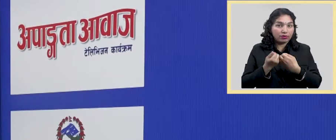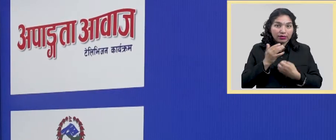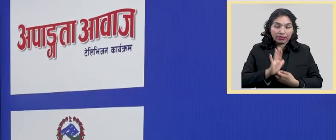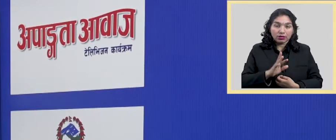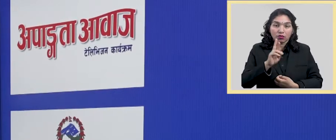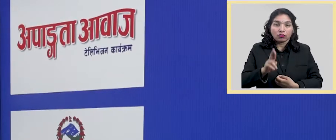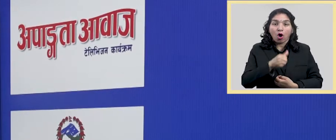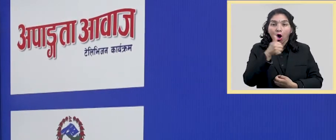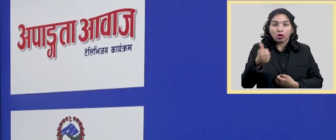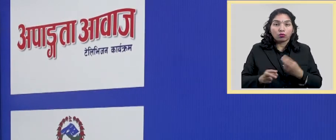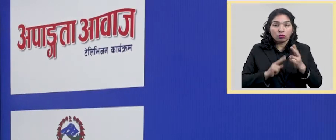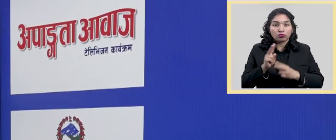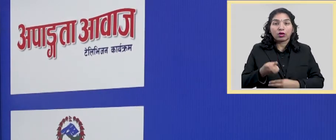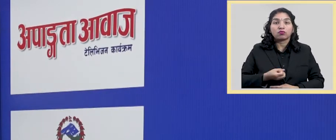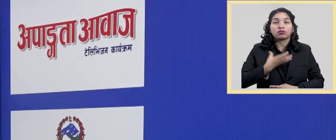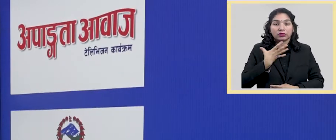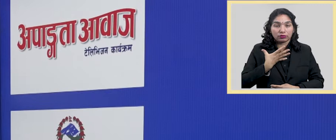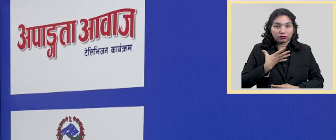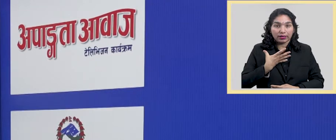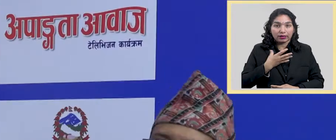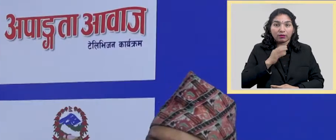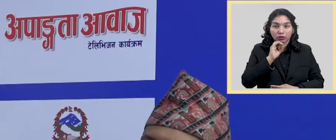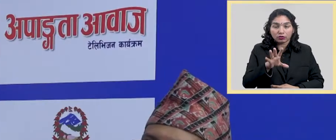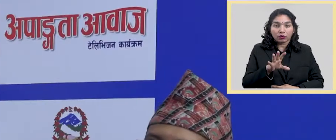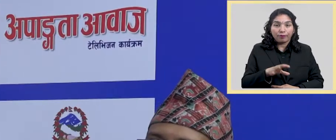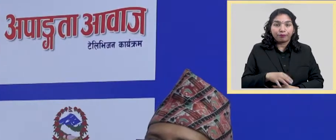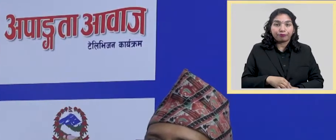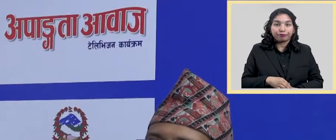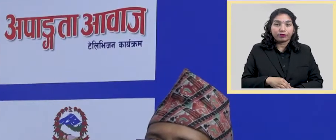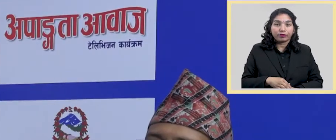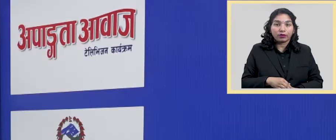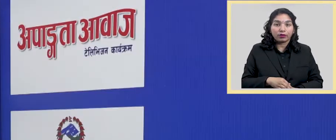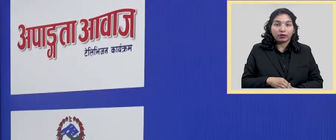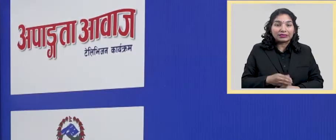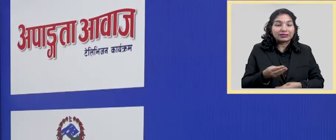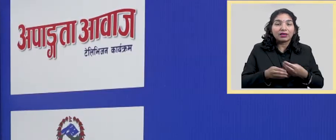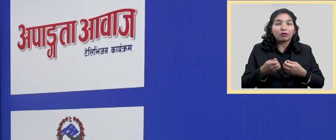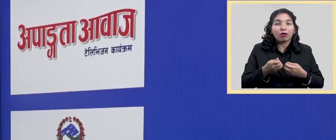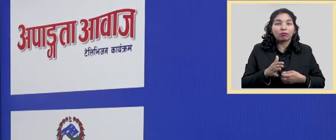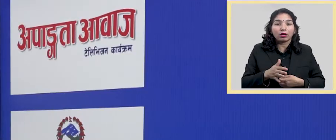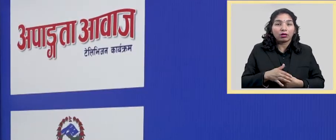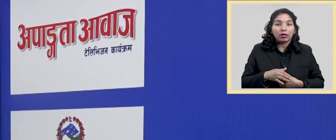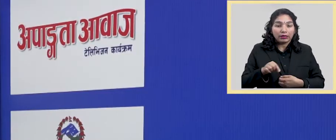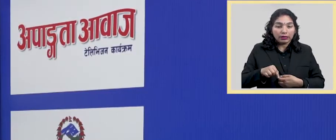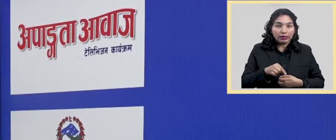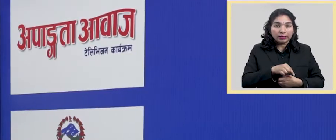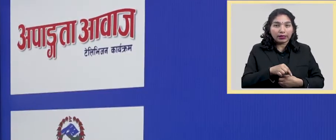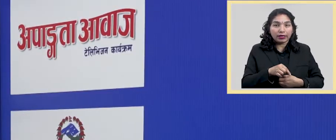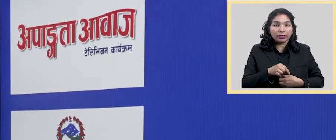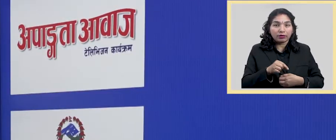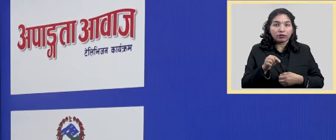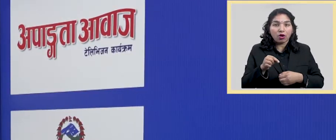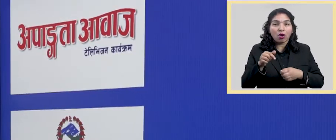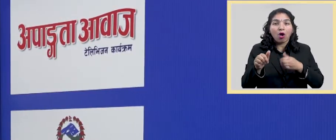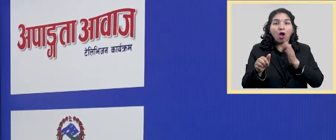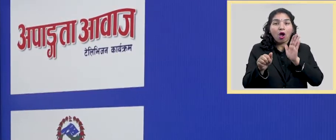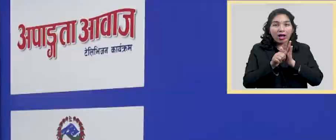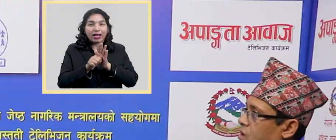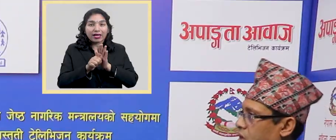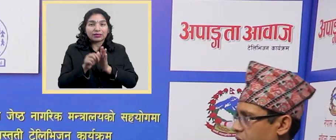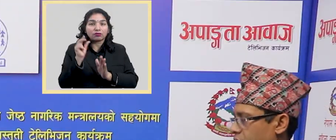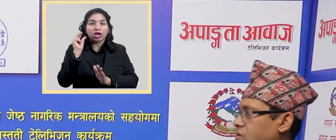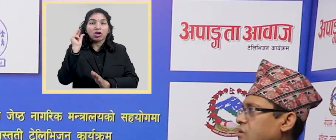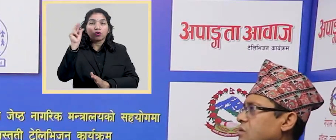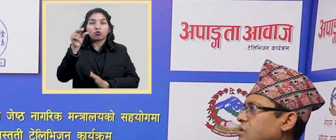बेलामा गरि पनि रहेका छौँ। र अर्को कुरा यहाँलाई एउटा खुसीको कुरा म के भन्न चाहन्छु भन्दाखेरि यही ब्युटिफिकेसनभन्दा अगाडिपट्टि एउटा ढुङ्गे पार्क भन्ने